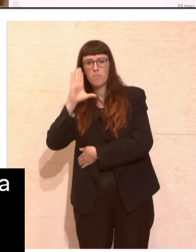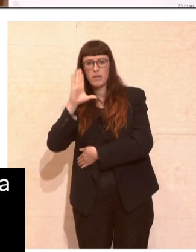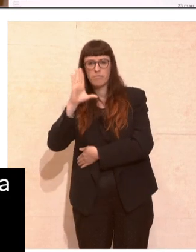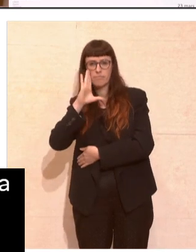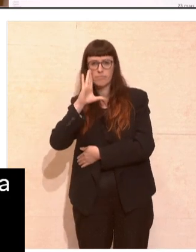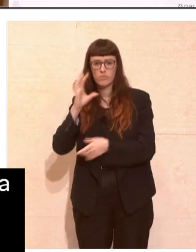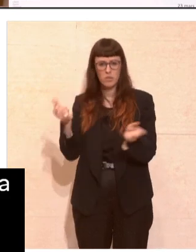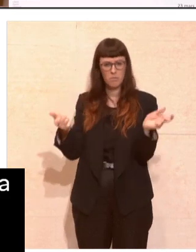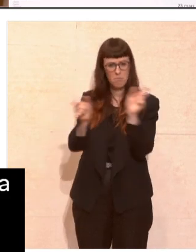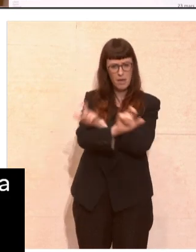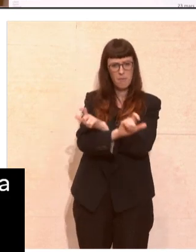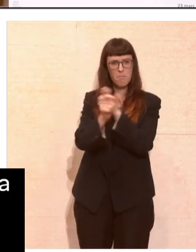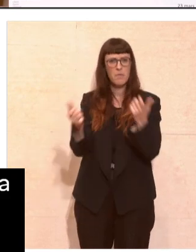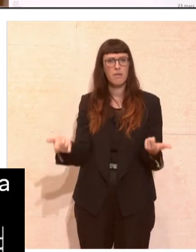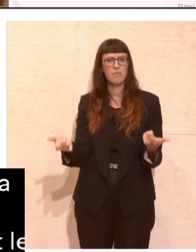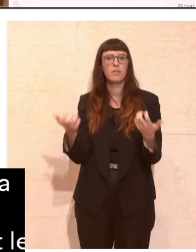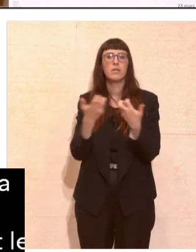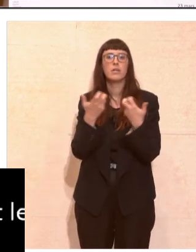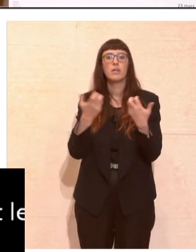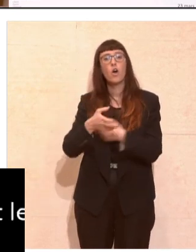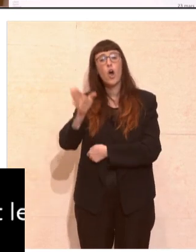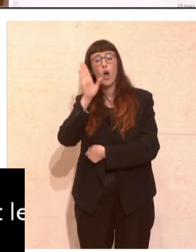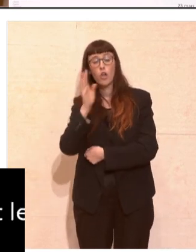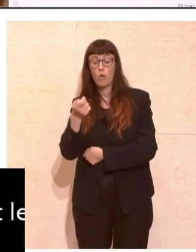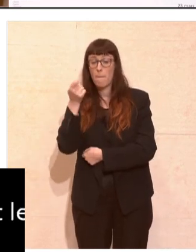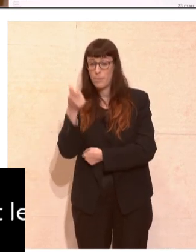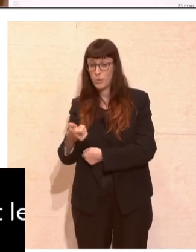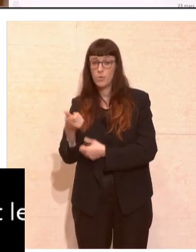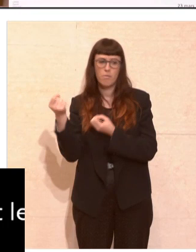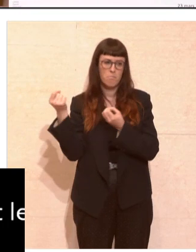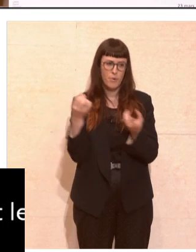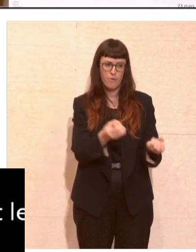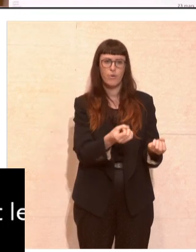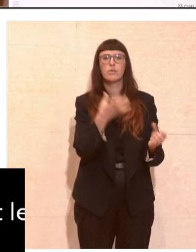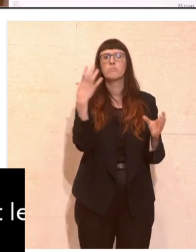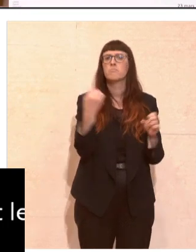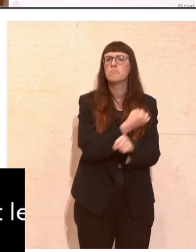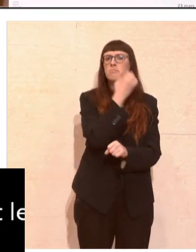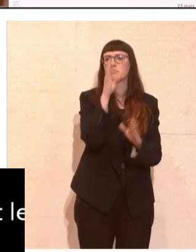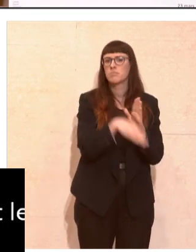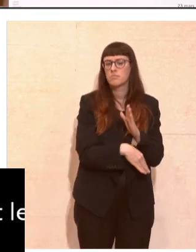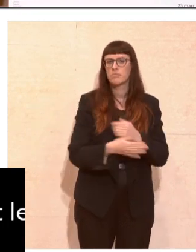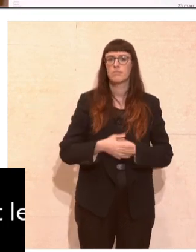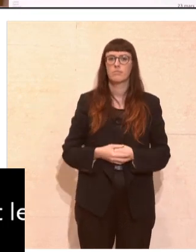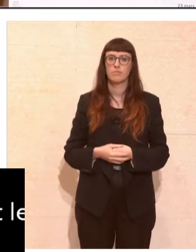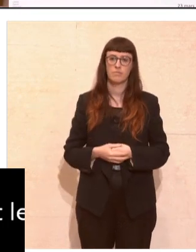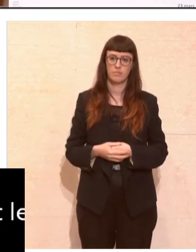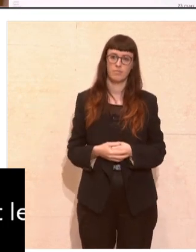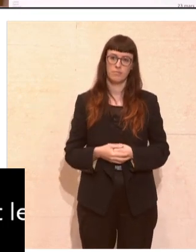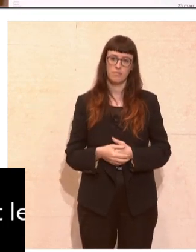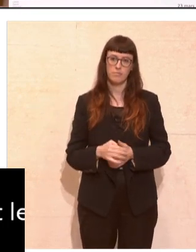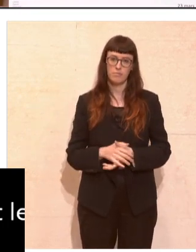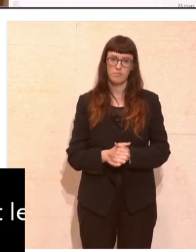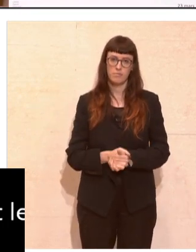de pas beaucoup dormir va causer la réussite académique. C'est un lien corrélationnel, donc c'est une association. C'est à garder en tête